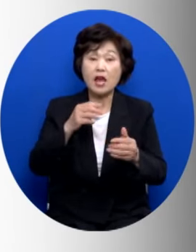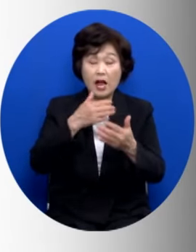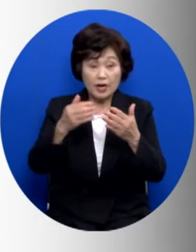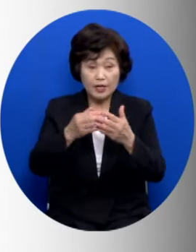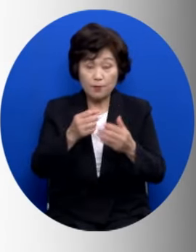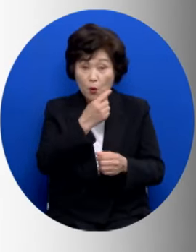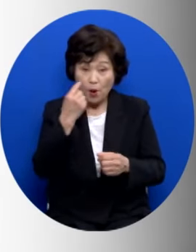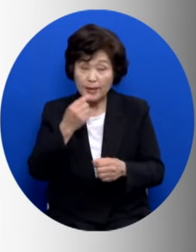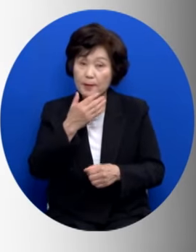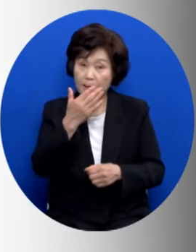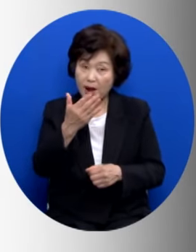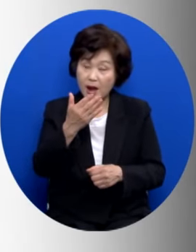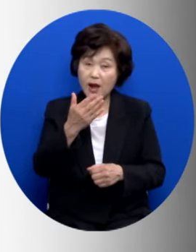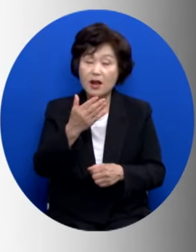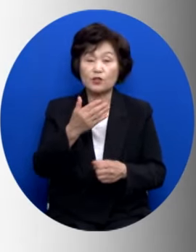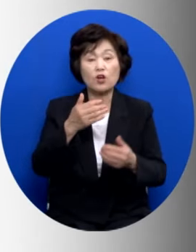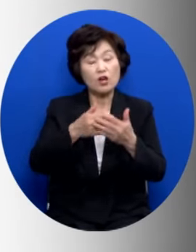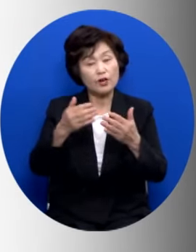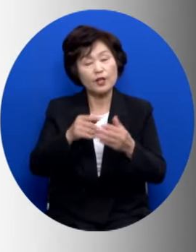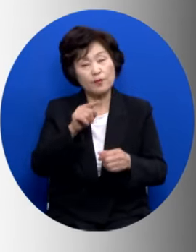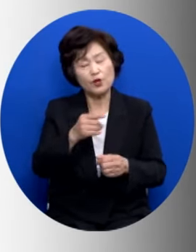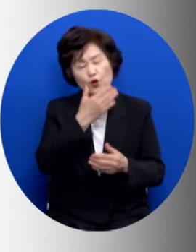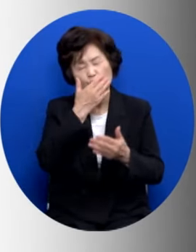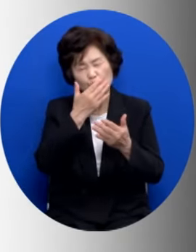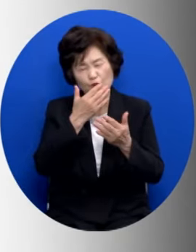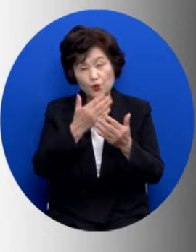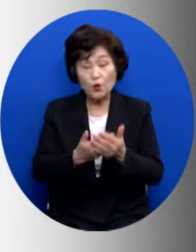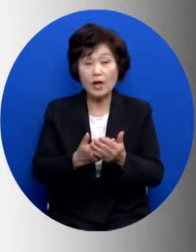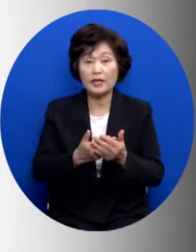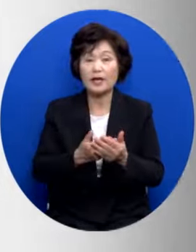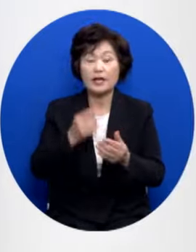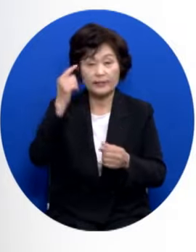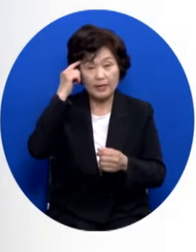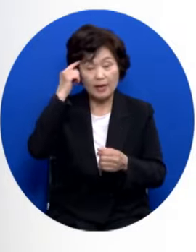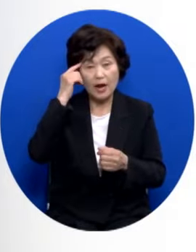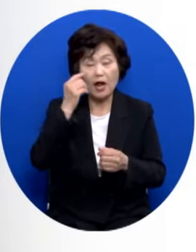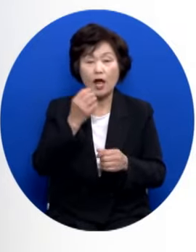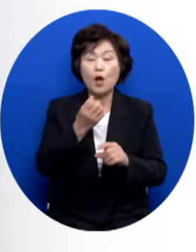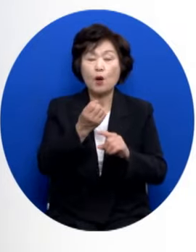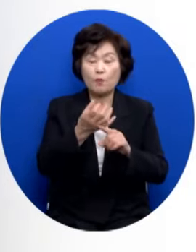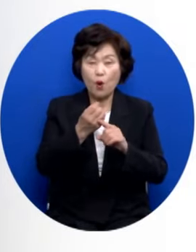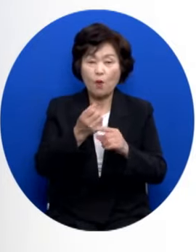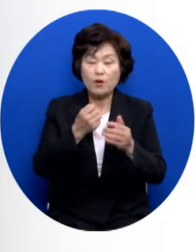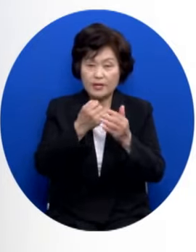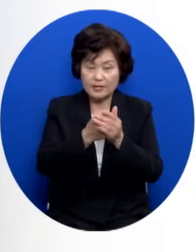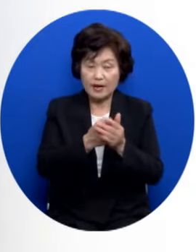있는 기념작이라는 점에서 회화사적으로 중요한 가치를 지닌다며 보물 지정 이유를 설명했습니다.